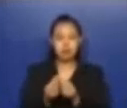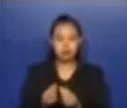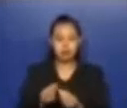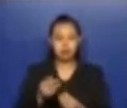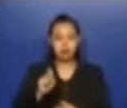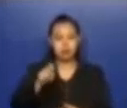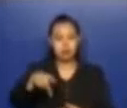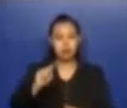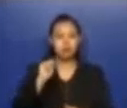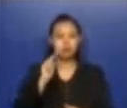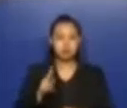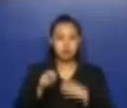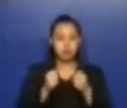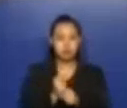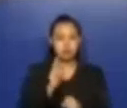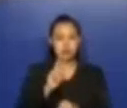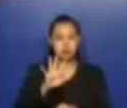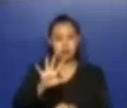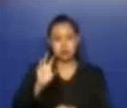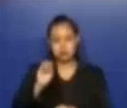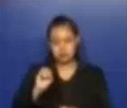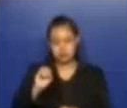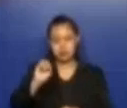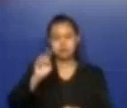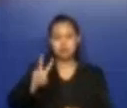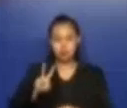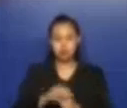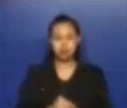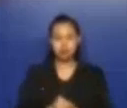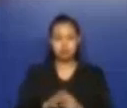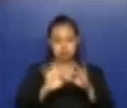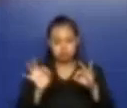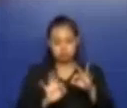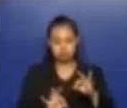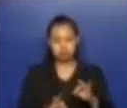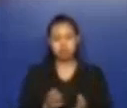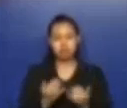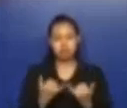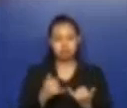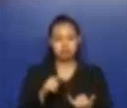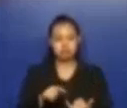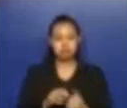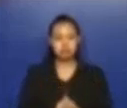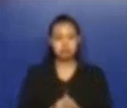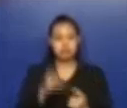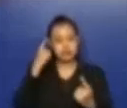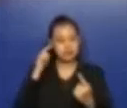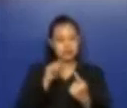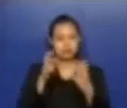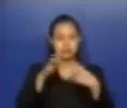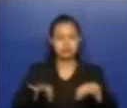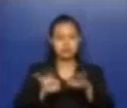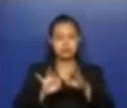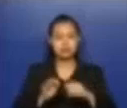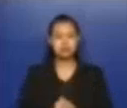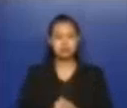2542ครับซึ่งเนื้อหาในพระราชบัญญัติฉบับนี้มีเป้าหมายสำคัญ